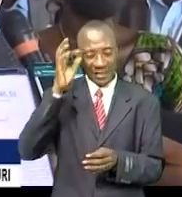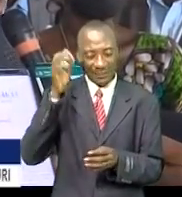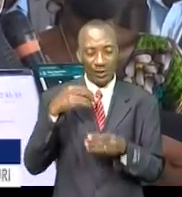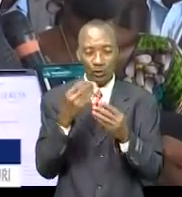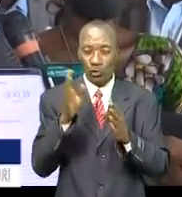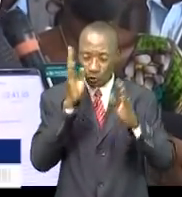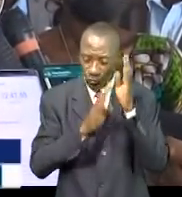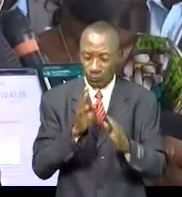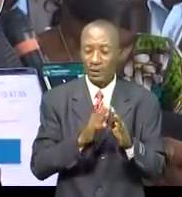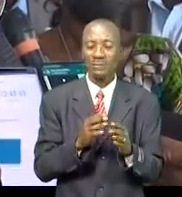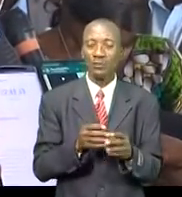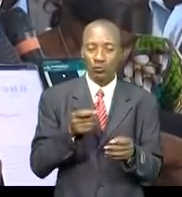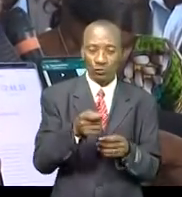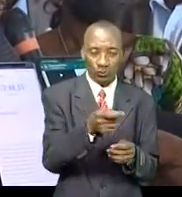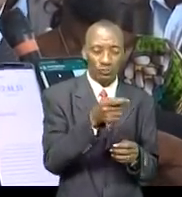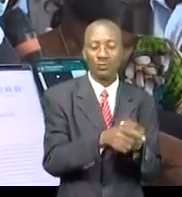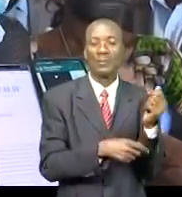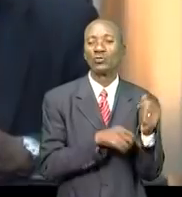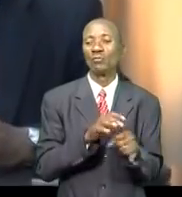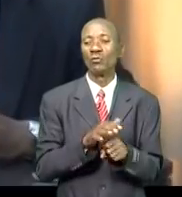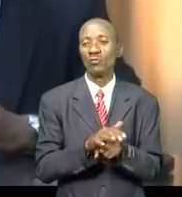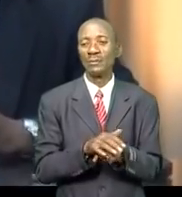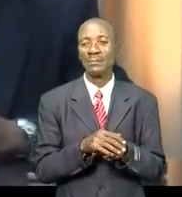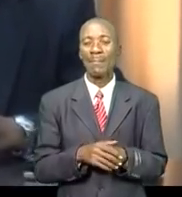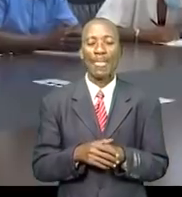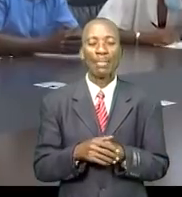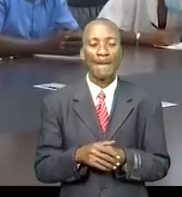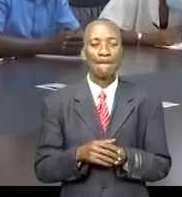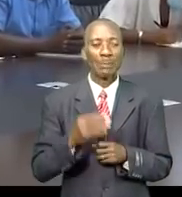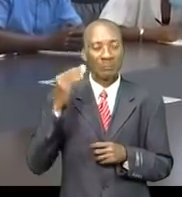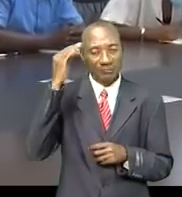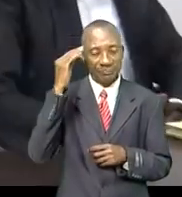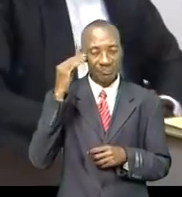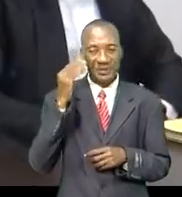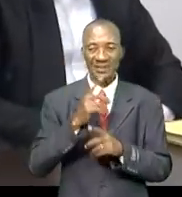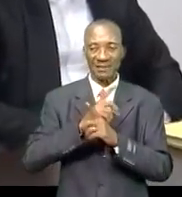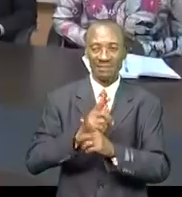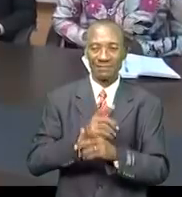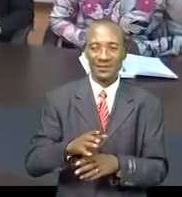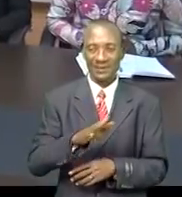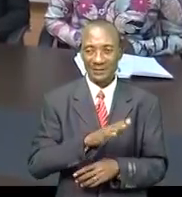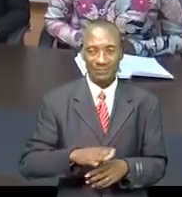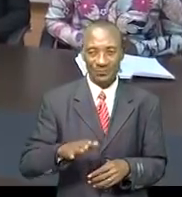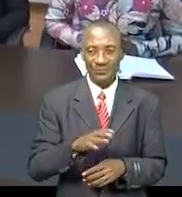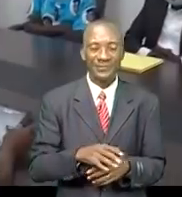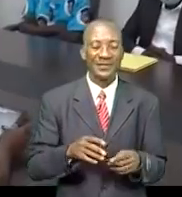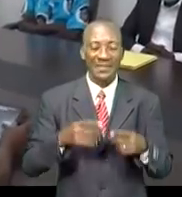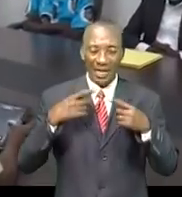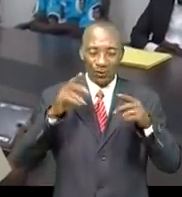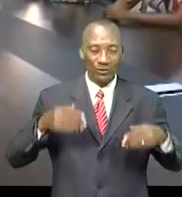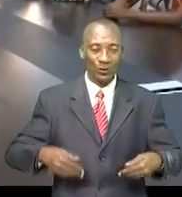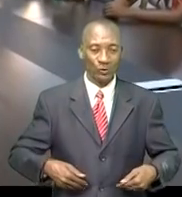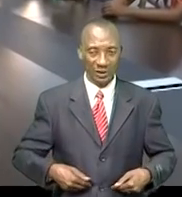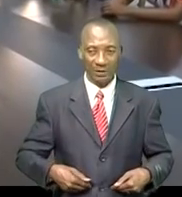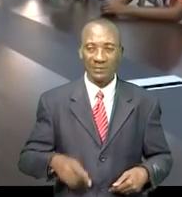Ituri et dans l'espace est de la République démocratique du Congo. Le ministre de la Défense nationale a fait savoir à cette jeunesse que